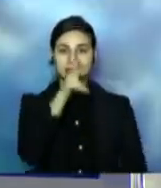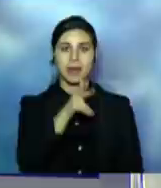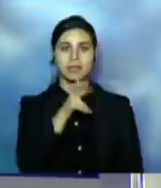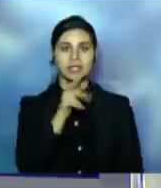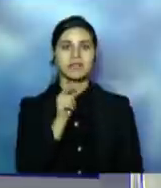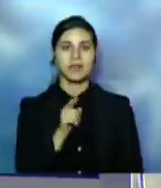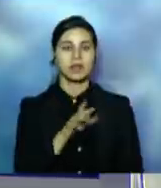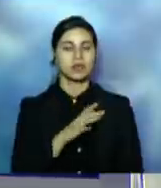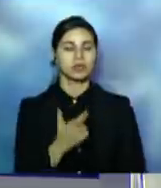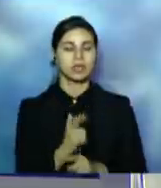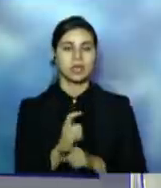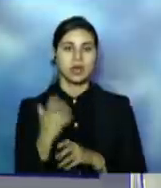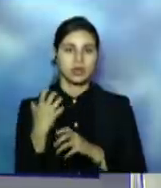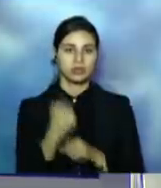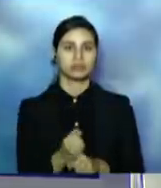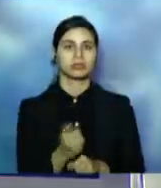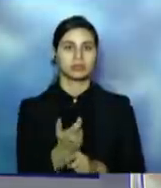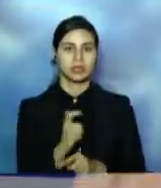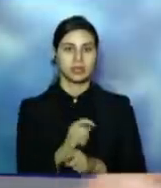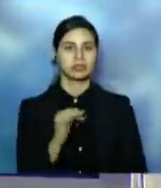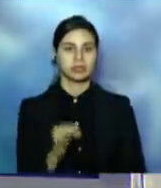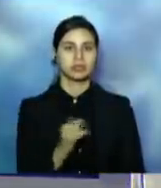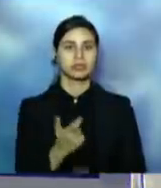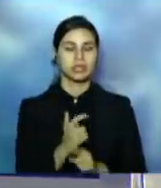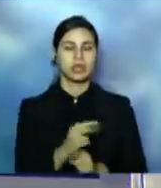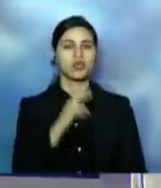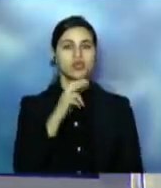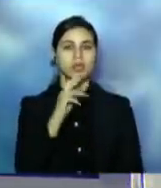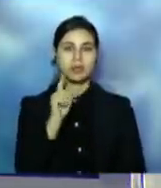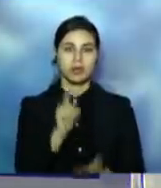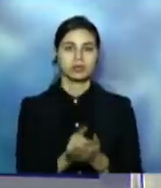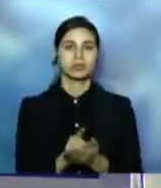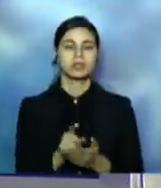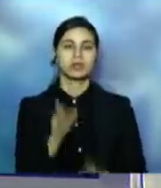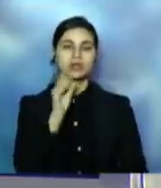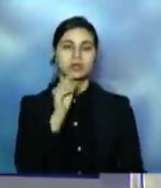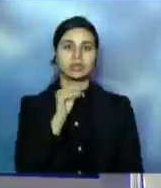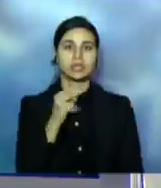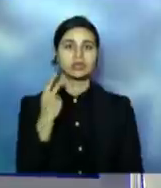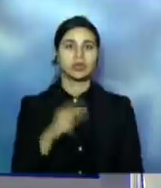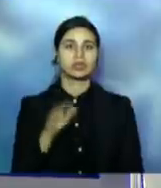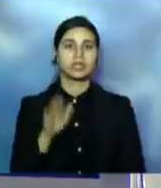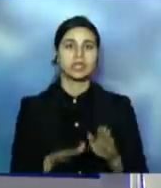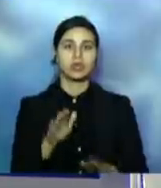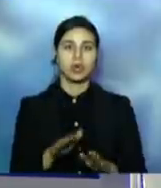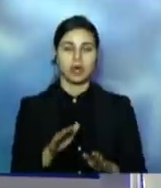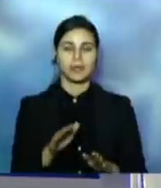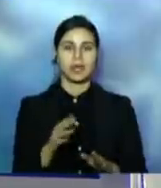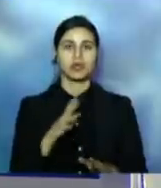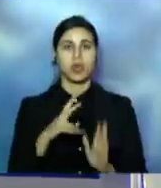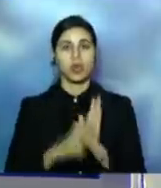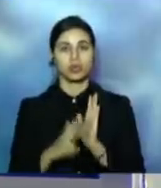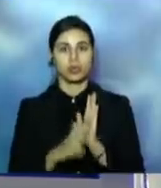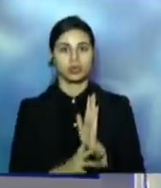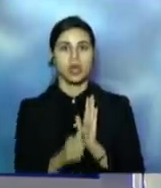მანძილზე დაფიქსირდა, ან 6 თვის მანძილზე დაფიქსირდა. ძალიან დიდ ყურადღებას ვაქცევთ, მით უფრო როდესაც 20 კილოგრამიანი სხვაობა არსებობს